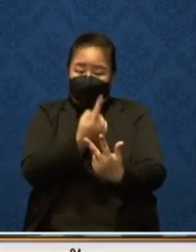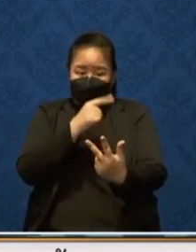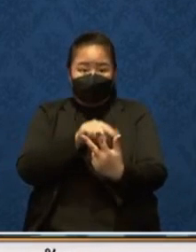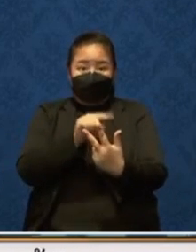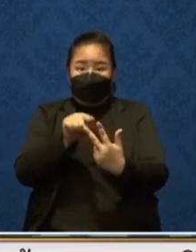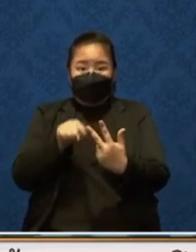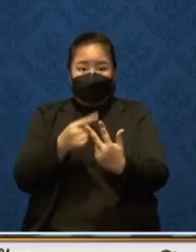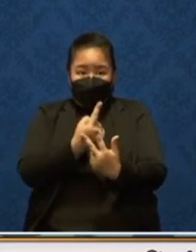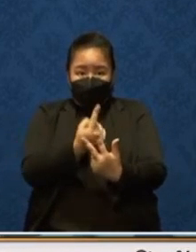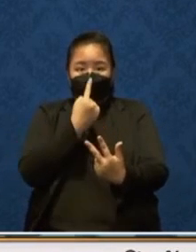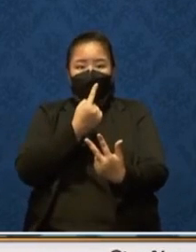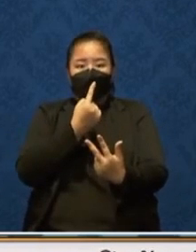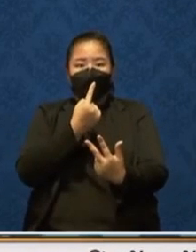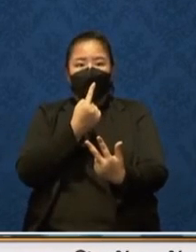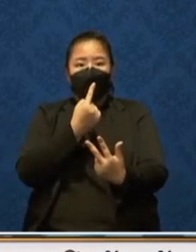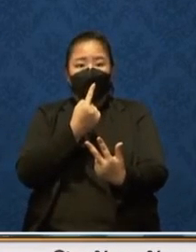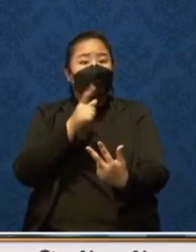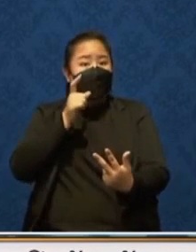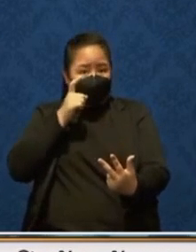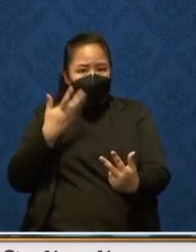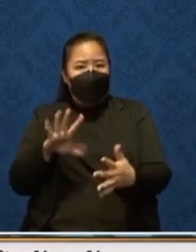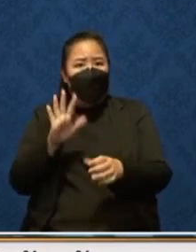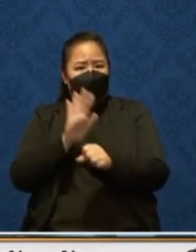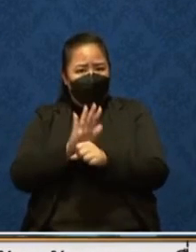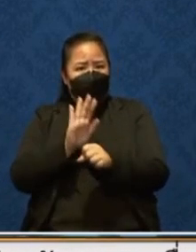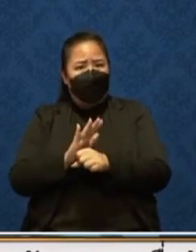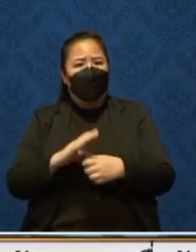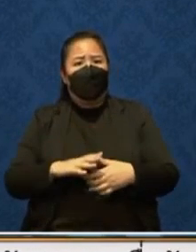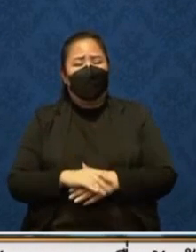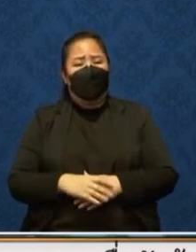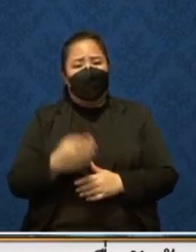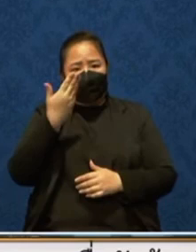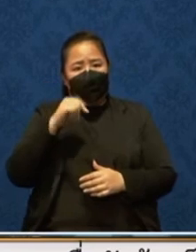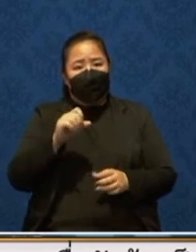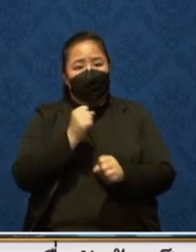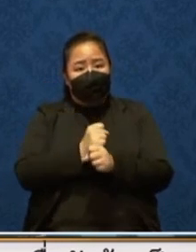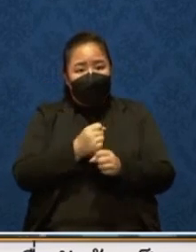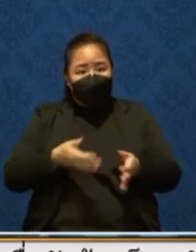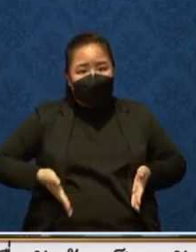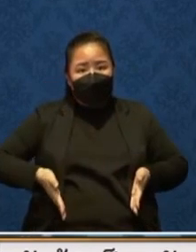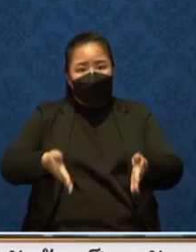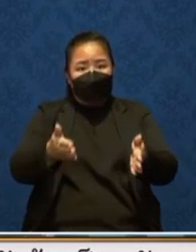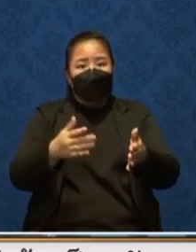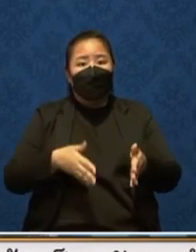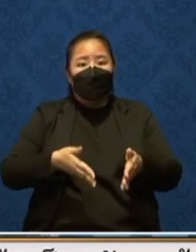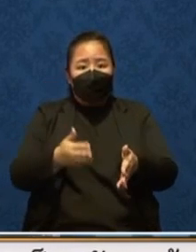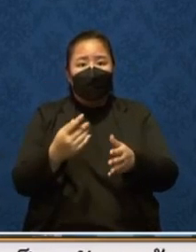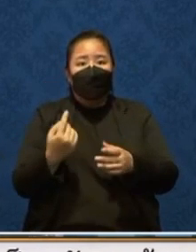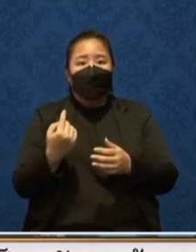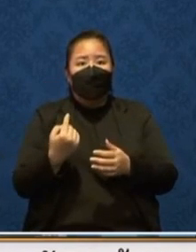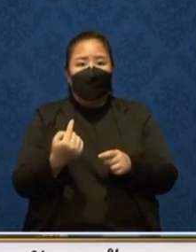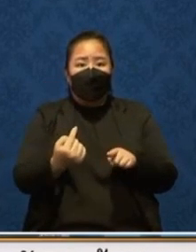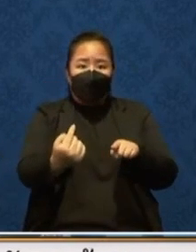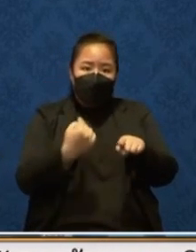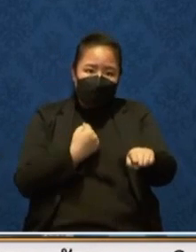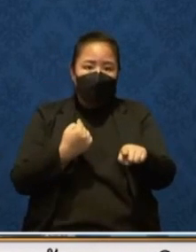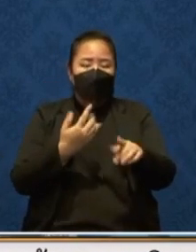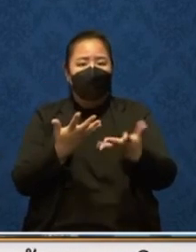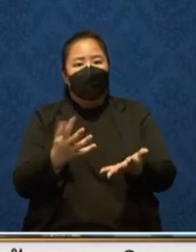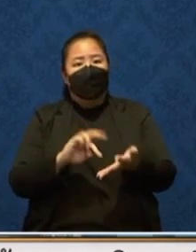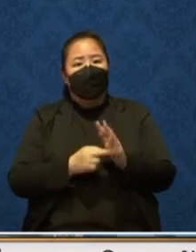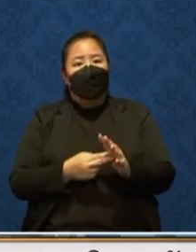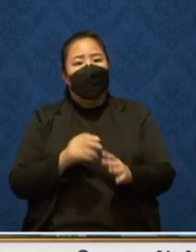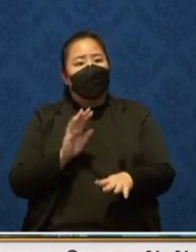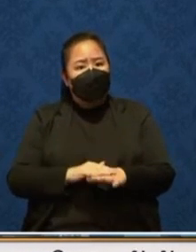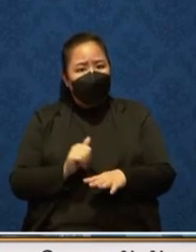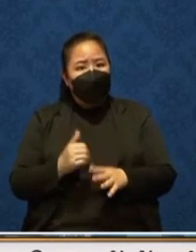1 สนใหญ่เลยนะครับมเกินพอเลยครั เขามี จะทำทางคู่จทางเดียวมาเปทางคู่มัเปการเพิมวสามารถในก